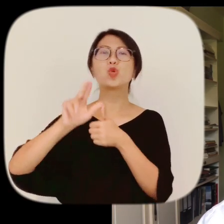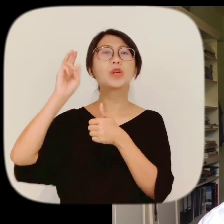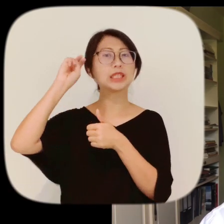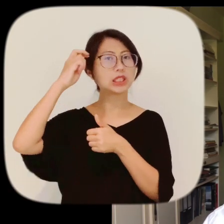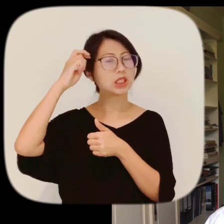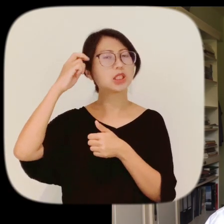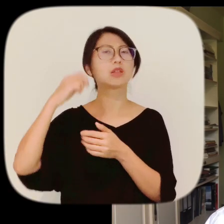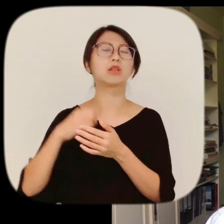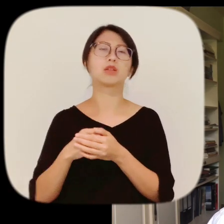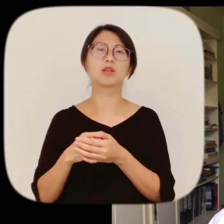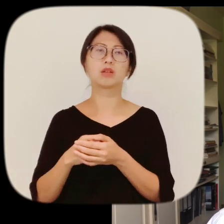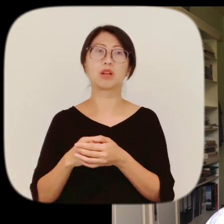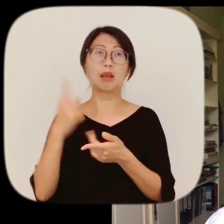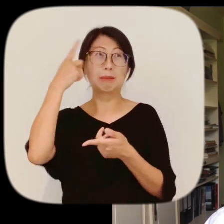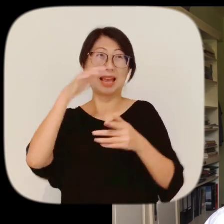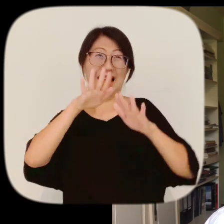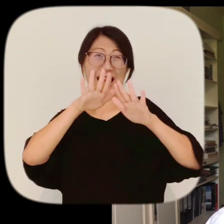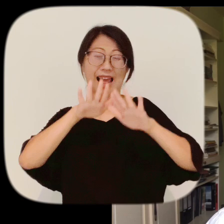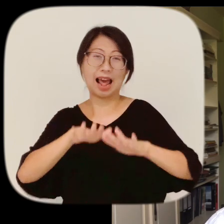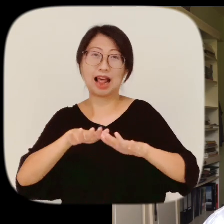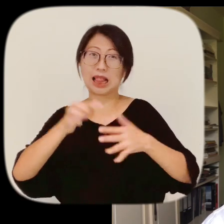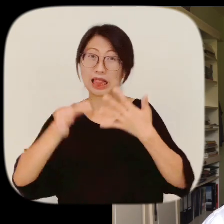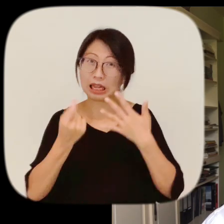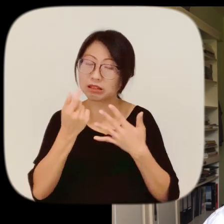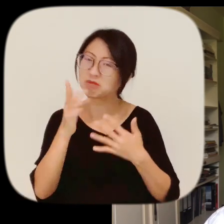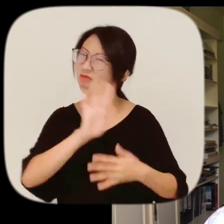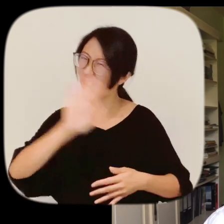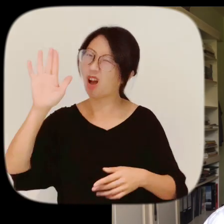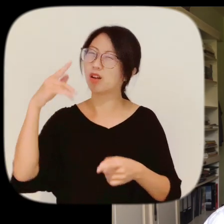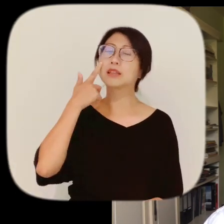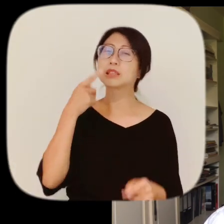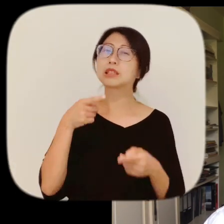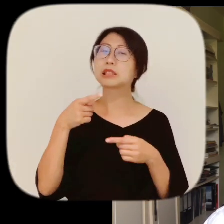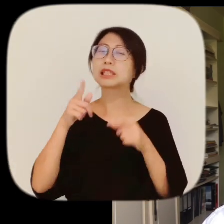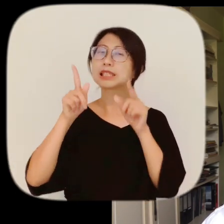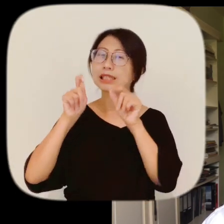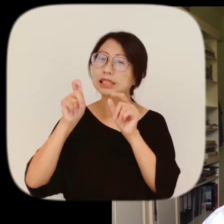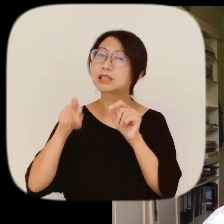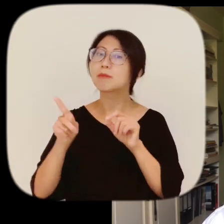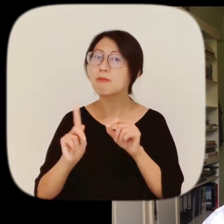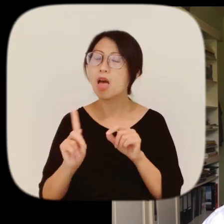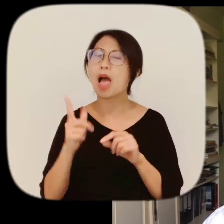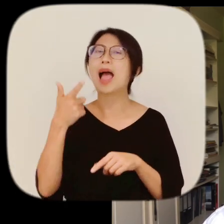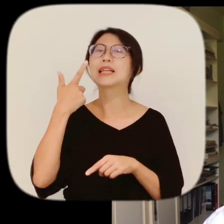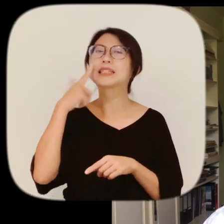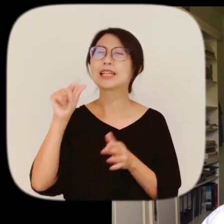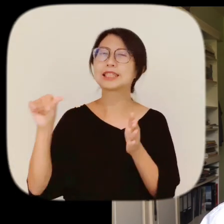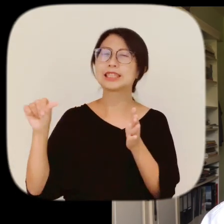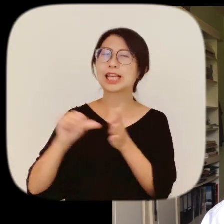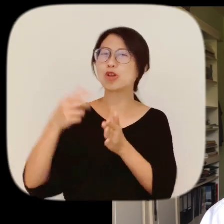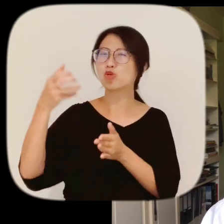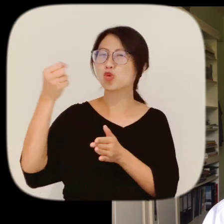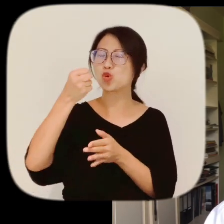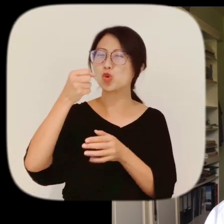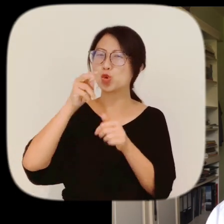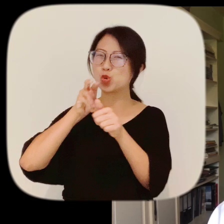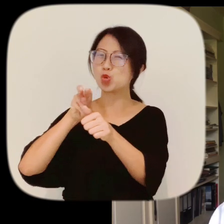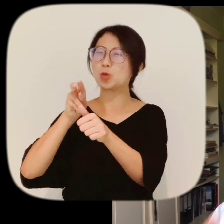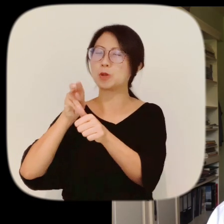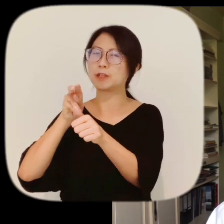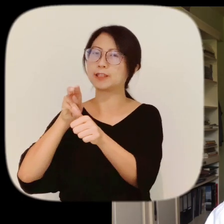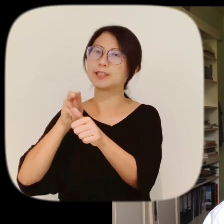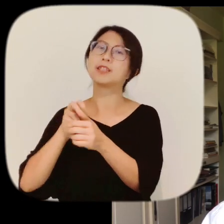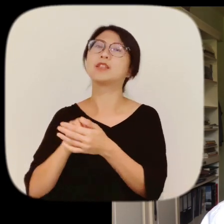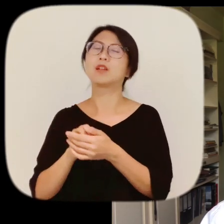没有那么压迫性而他在说一种好像新极权主义这种概念就是说呢这种极权主义呢已经用更加